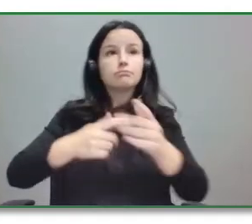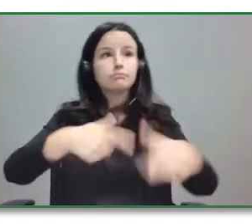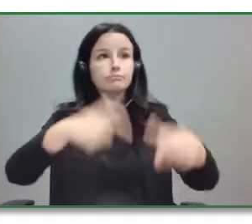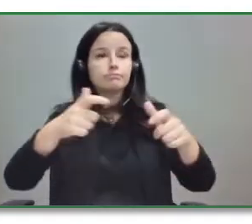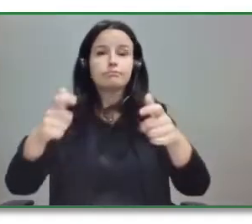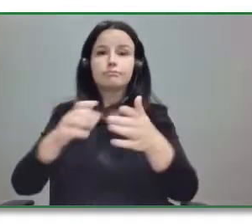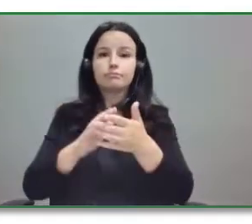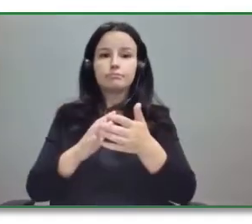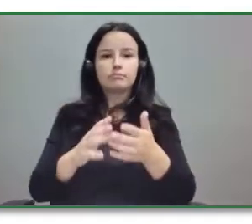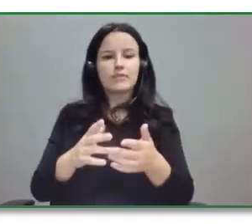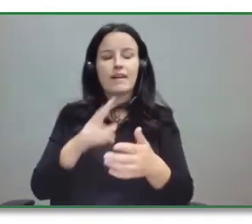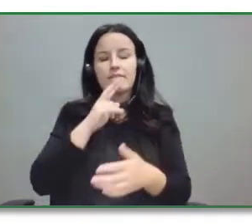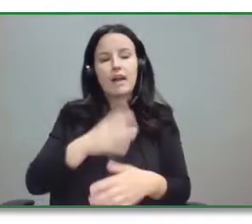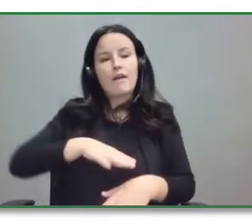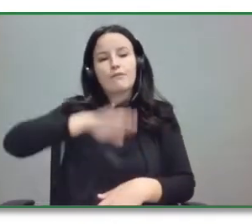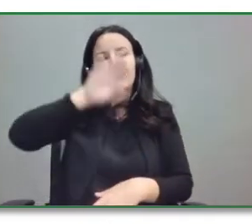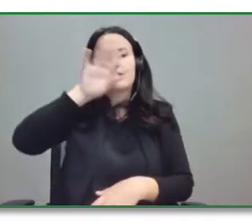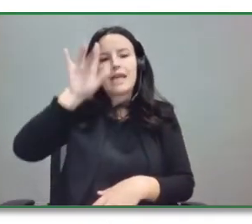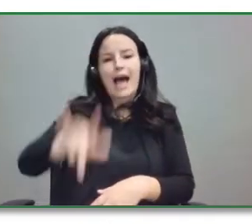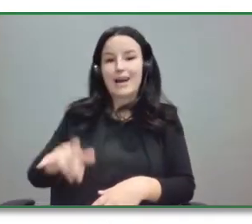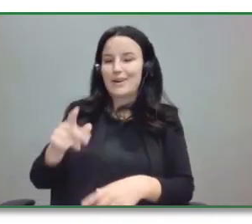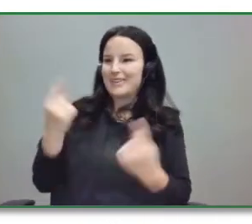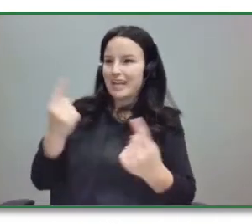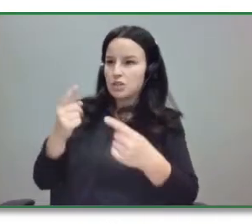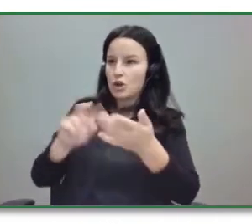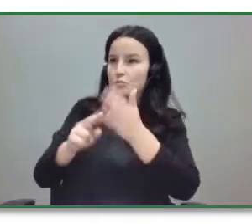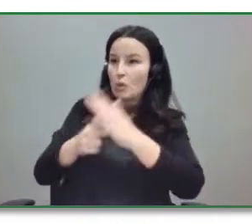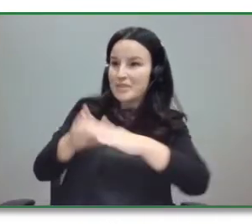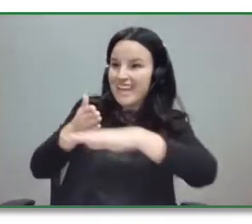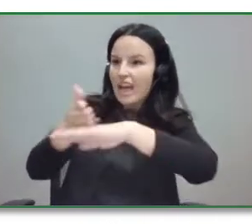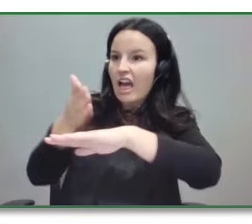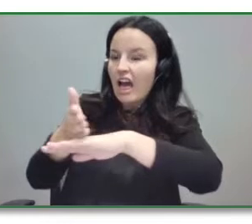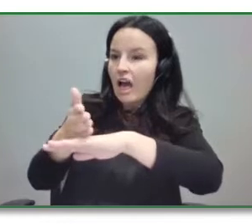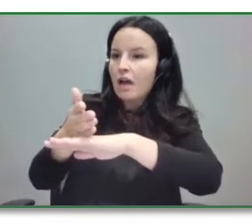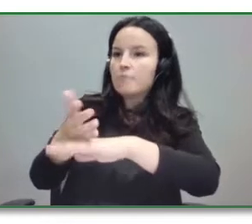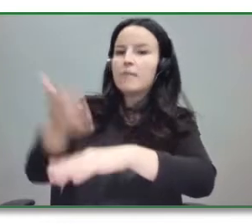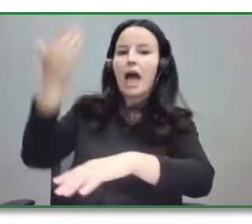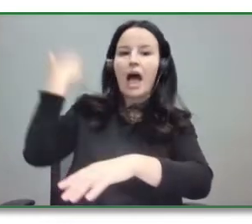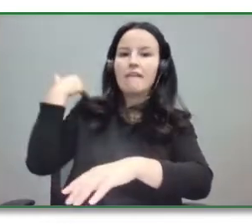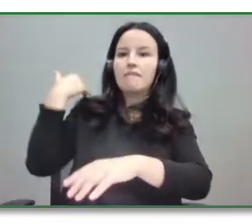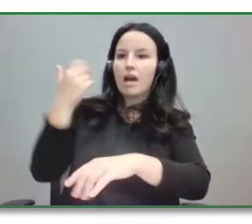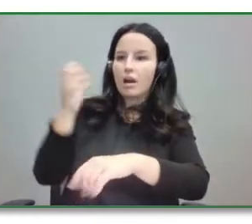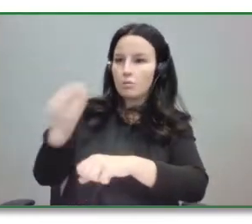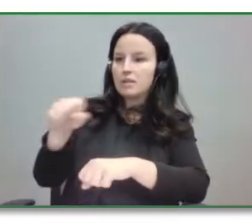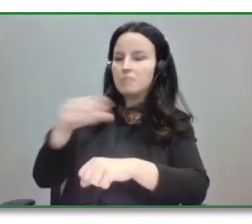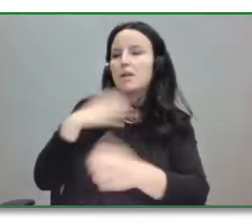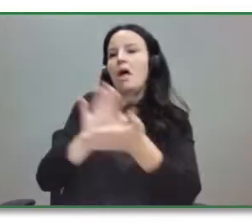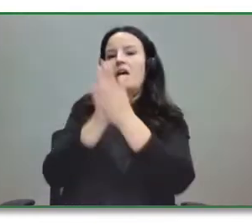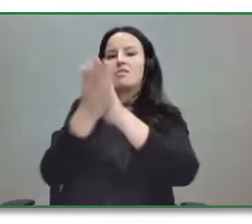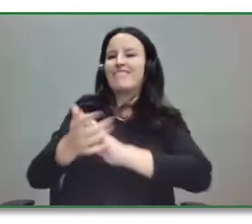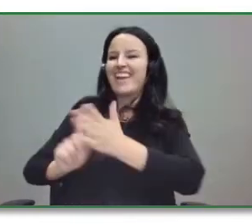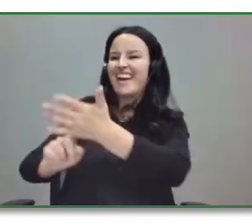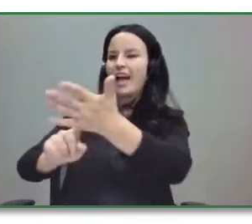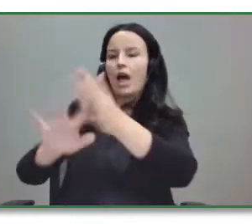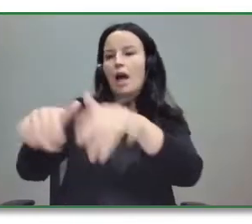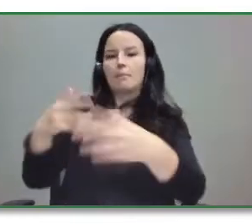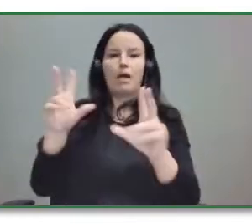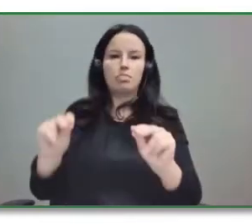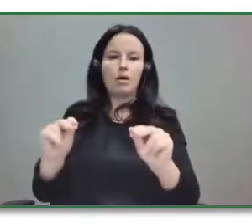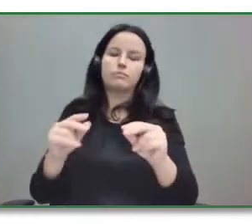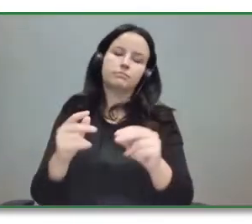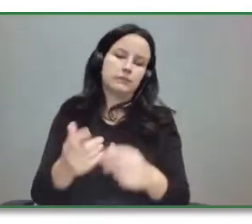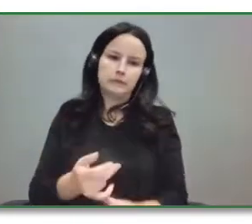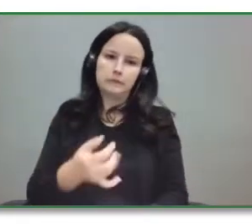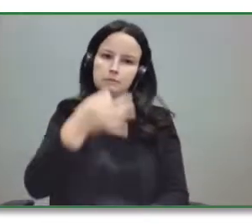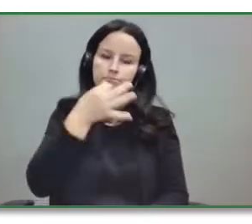plus frustrant d'avoir vu quelque chose d'accessible auparavant qu'il ne l'est plus. Prochaine diapo. Maintenant, les obstacles